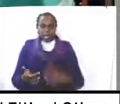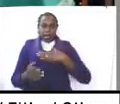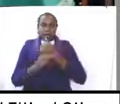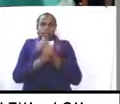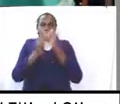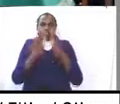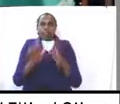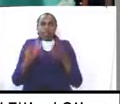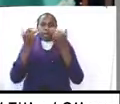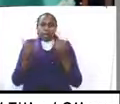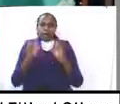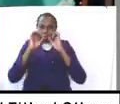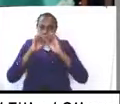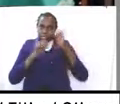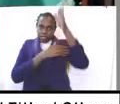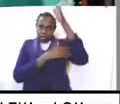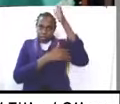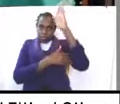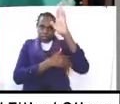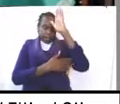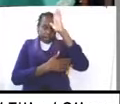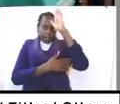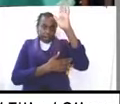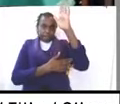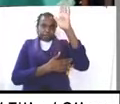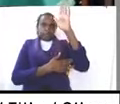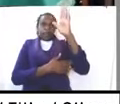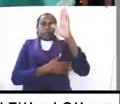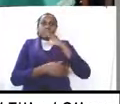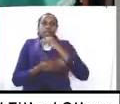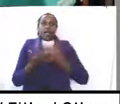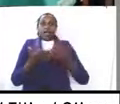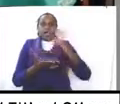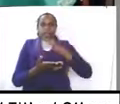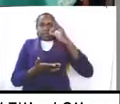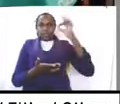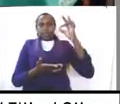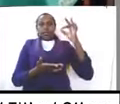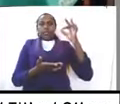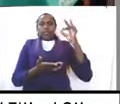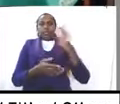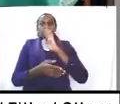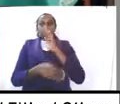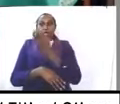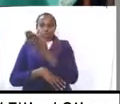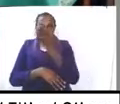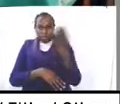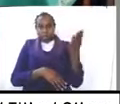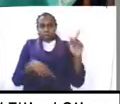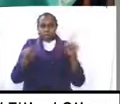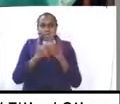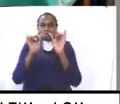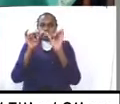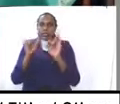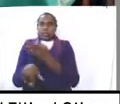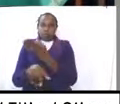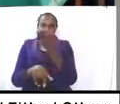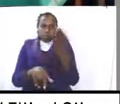Na baraka ya Mungu Baba Mwenyezi, Baba, Mwana na Roho Mtakatifu iwe kwenu na ikae